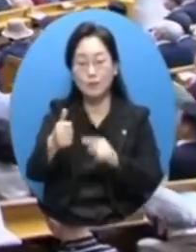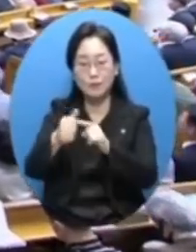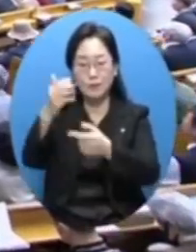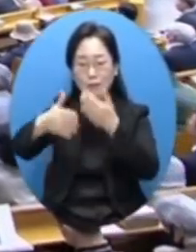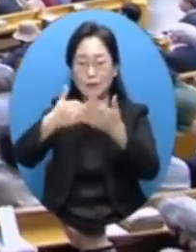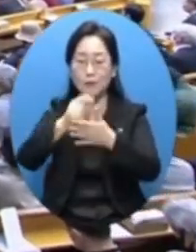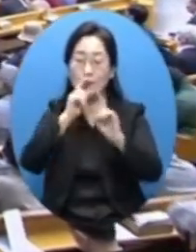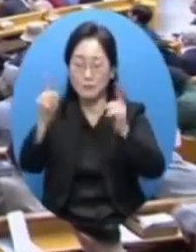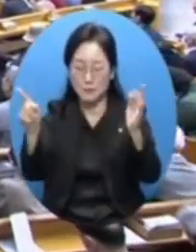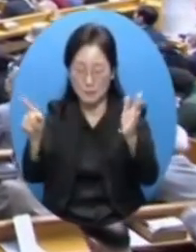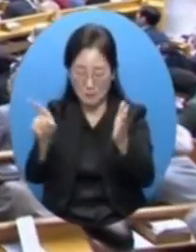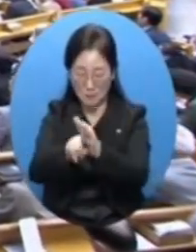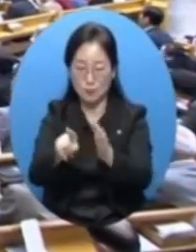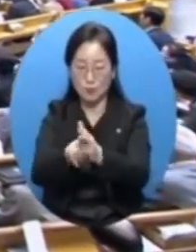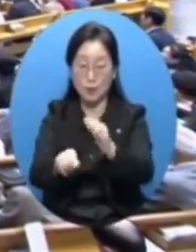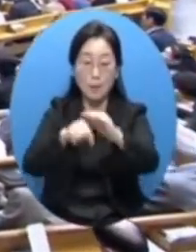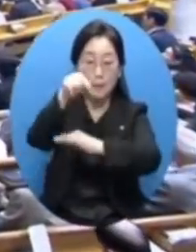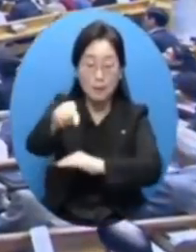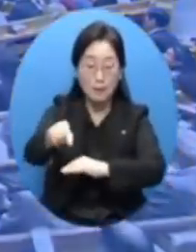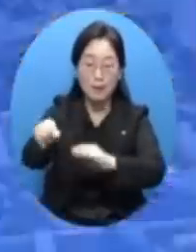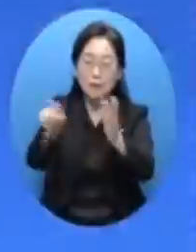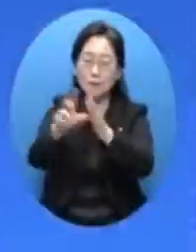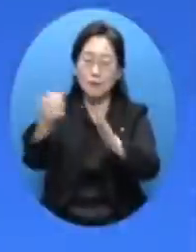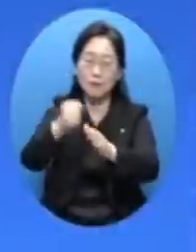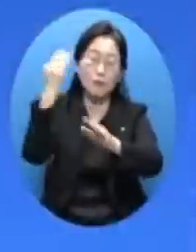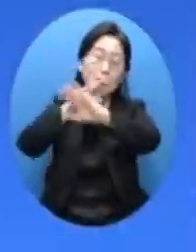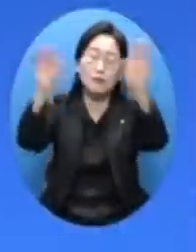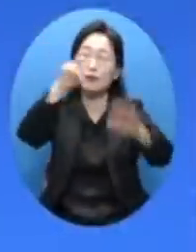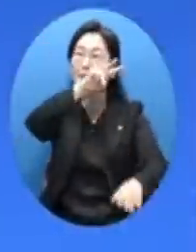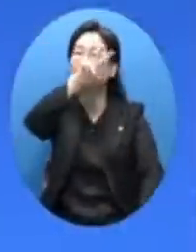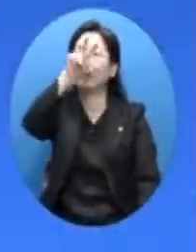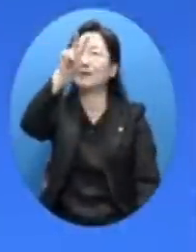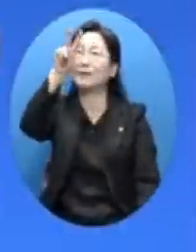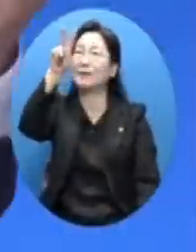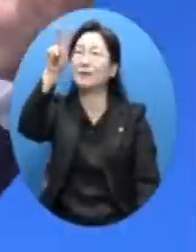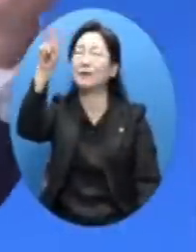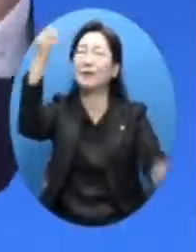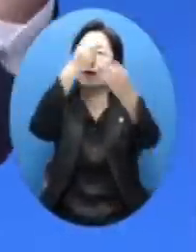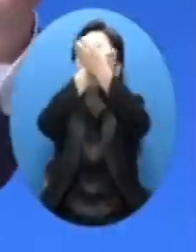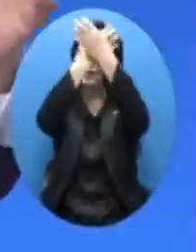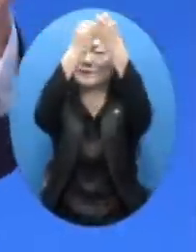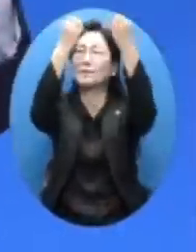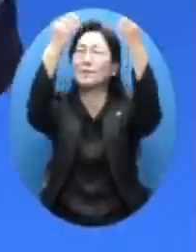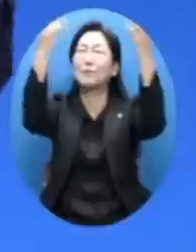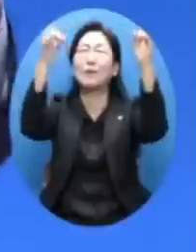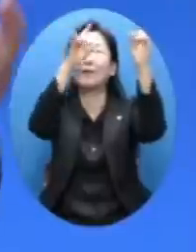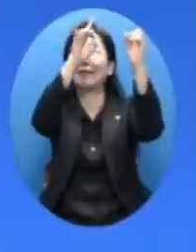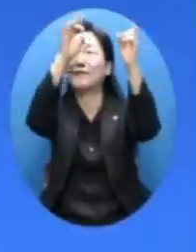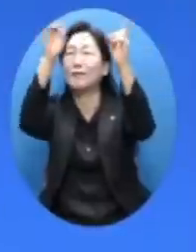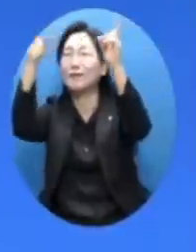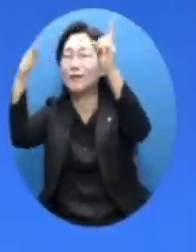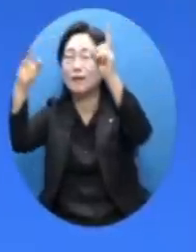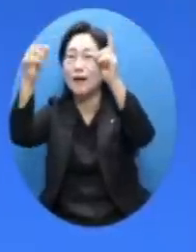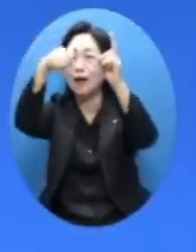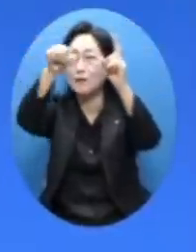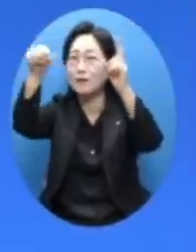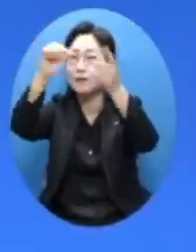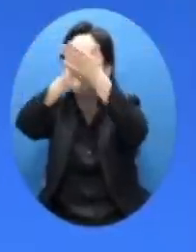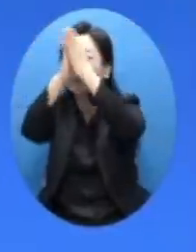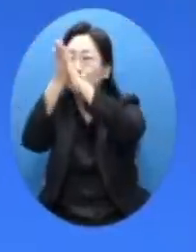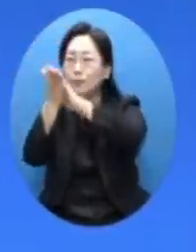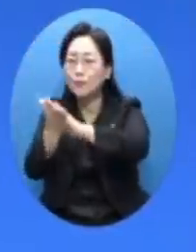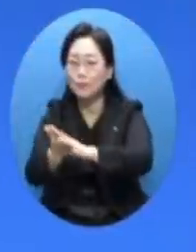듣고 나라는 공간에서 뛰쳐나와서 믿음으로 하늘을 바라볼 때 그 하늘의 별 하나하나가 자식으로 변화되는 모습을